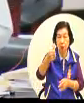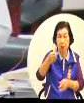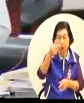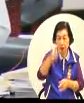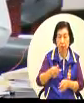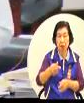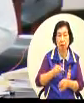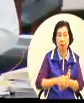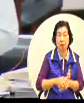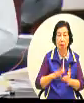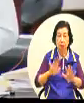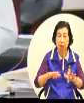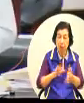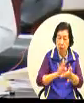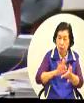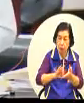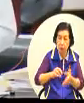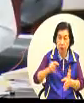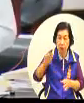花了200多亿，